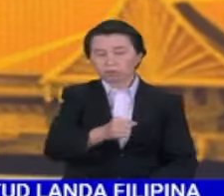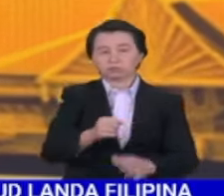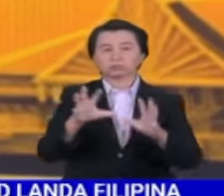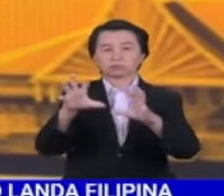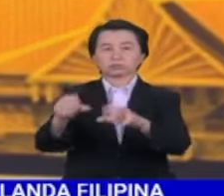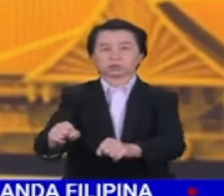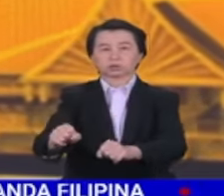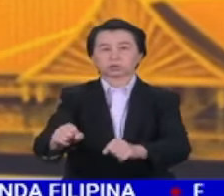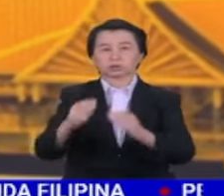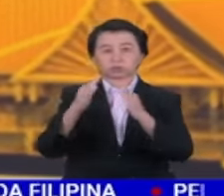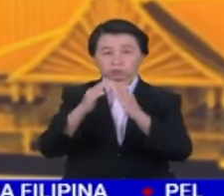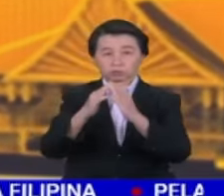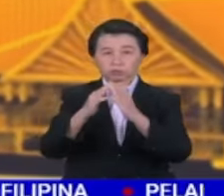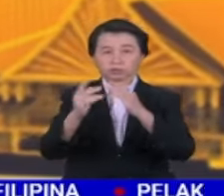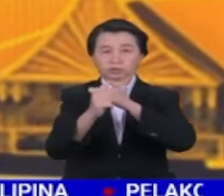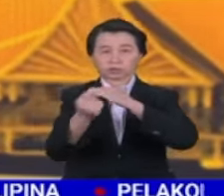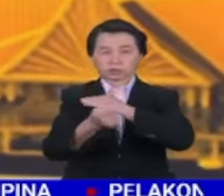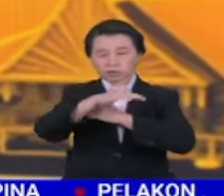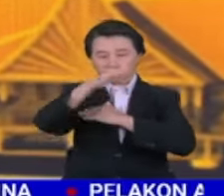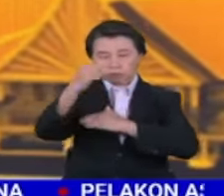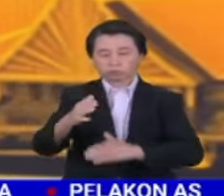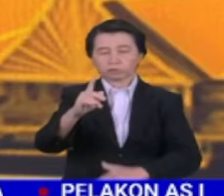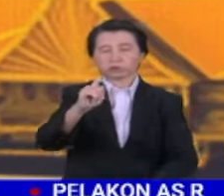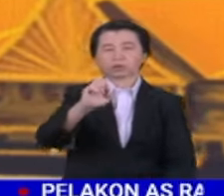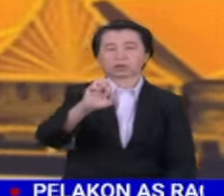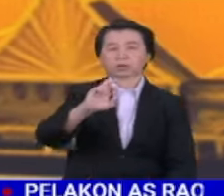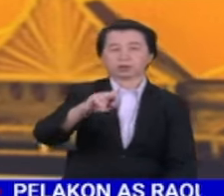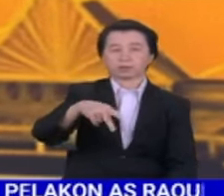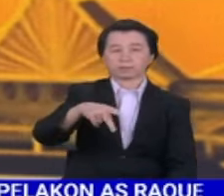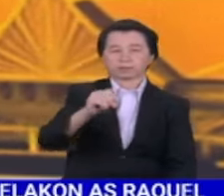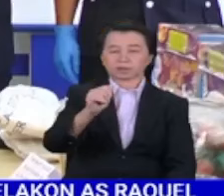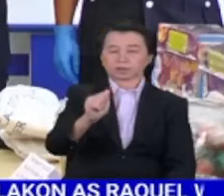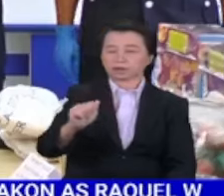di sebuah kediaman di Taman Bukit Tropika